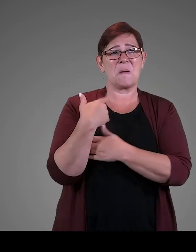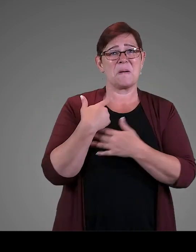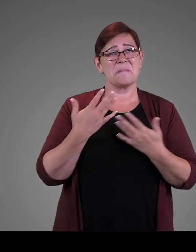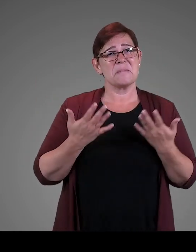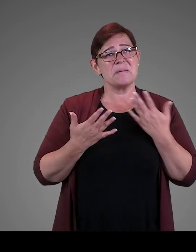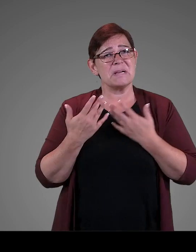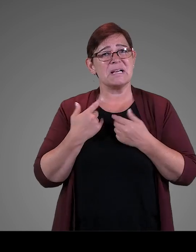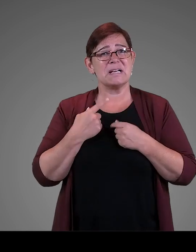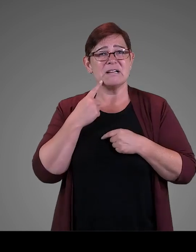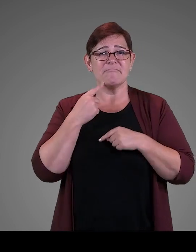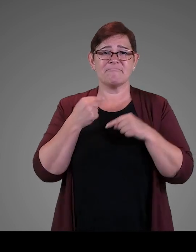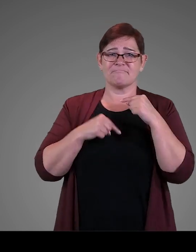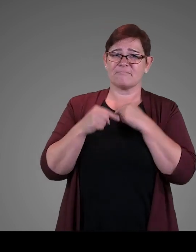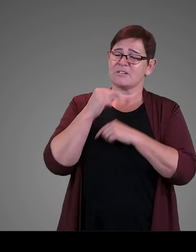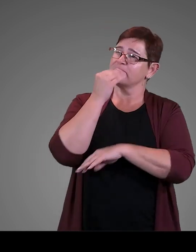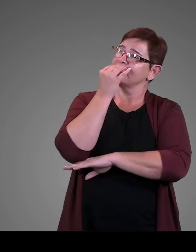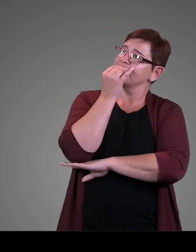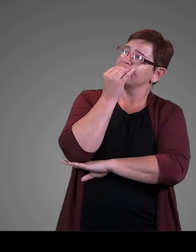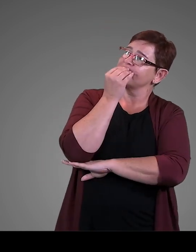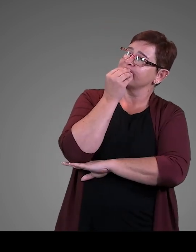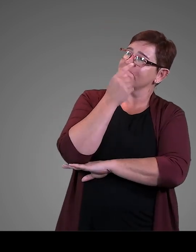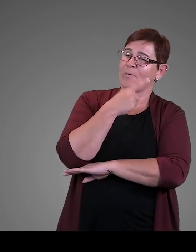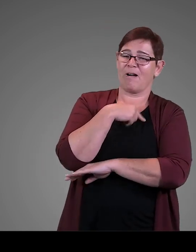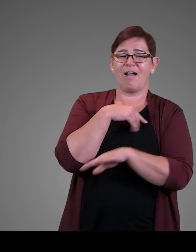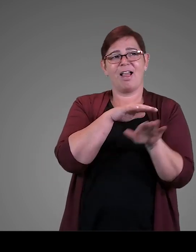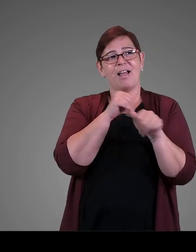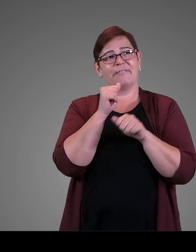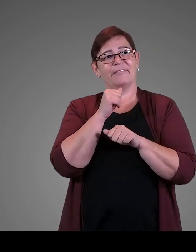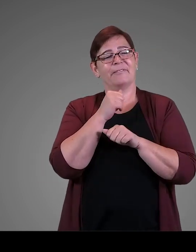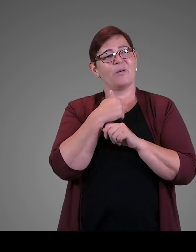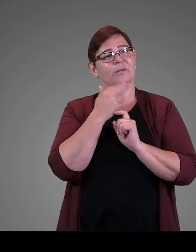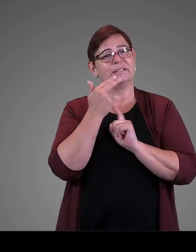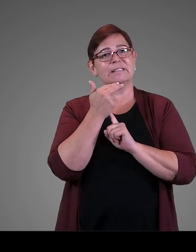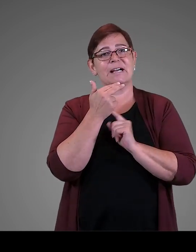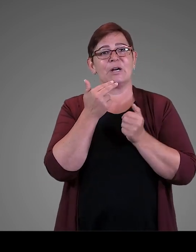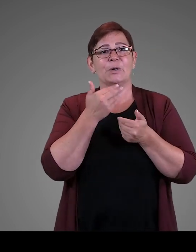faire quelques pas en reculant, en sortant de ma chambre d'hôtel.